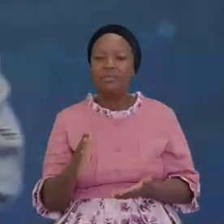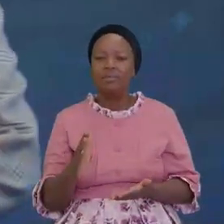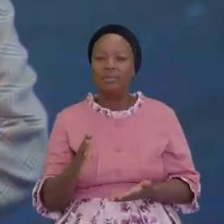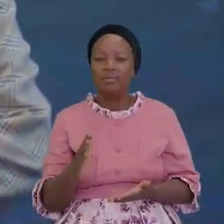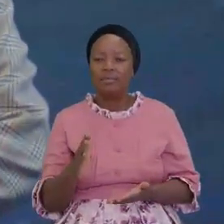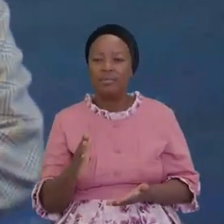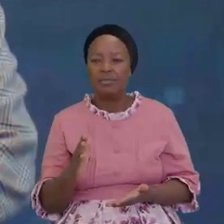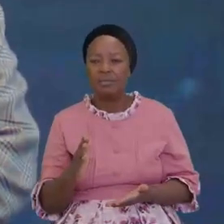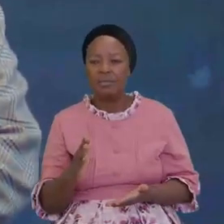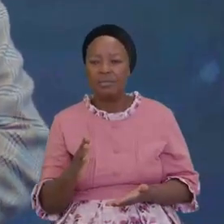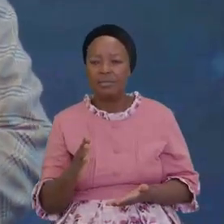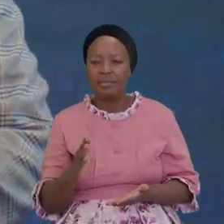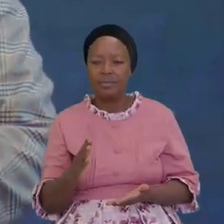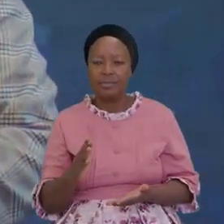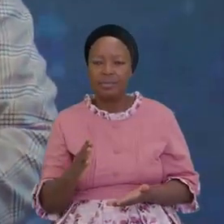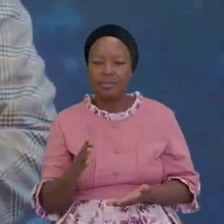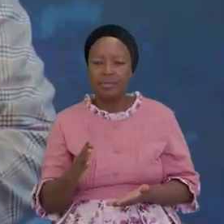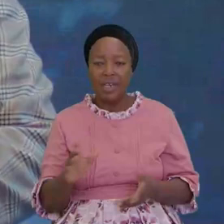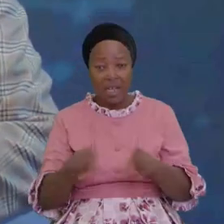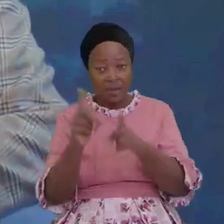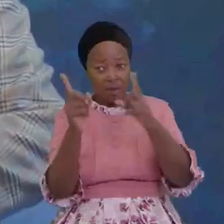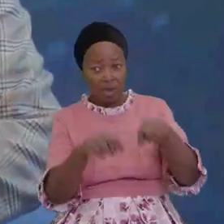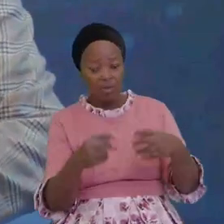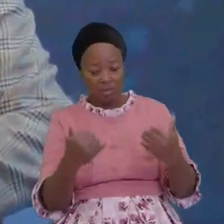Quiconque vient à moi, je ne vais pas le rejeter.